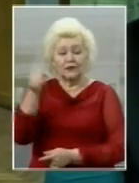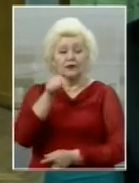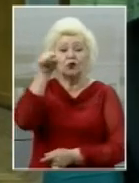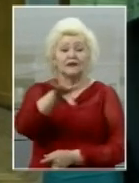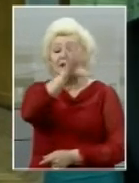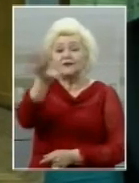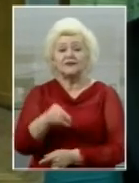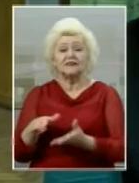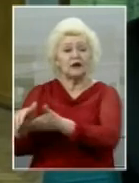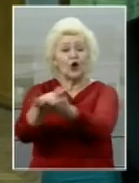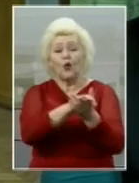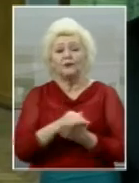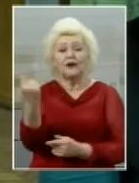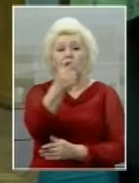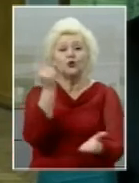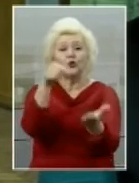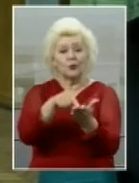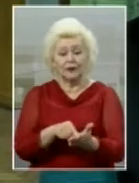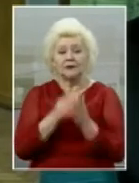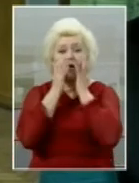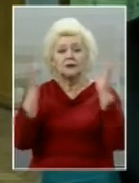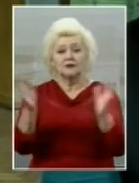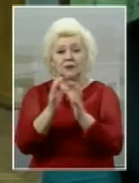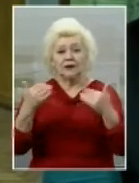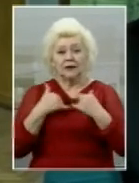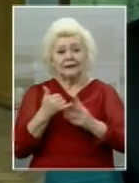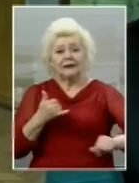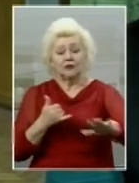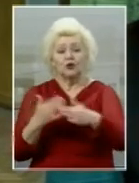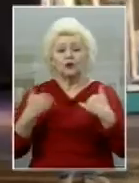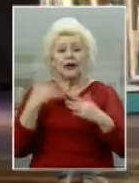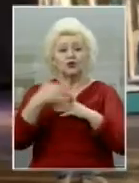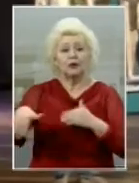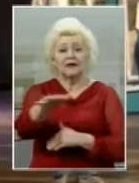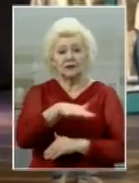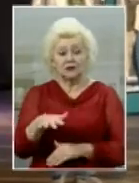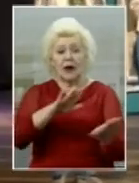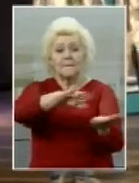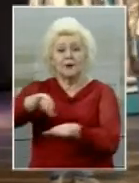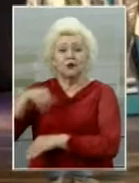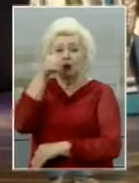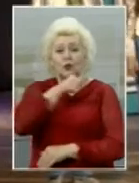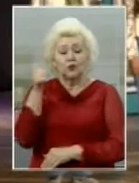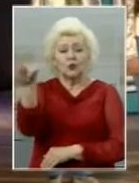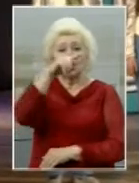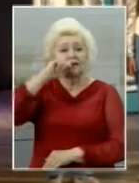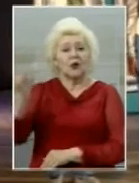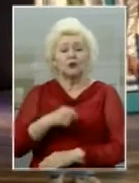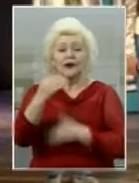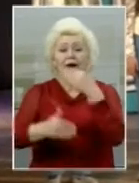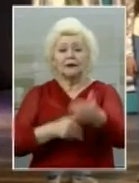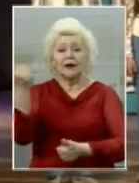вони всі об'єднані одною метою – зберегти нашу землю, нашу Херсонщину. Минулого року всеукраїнський